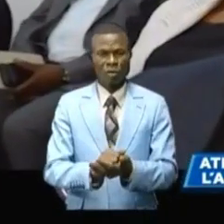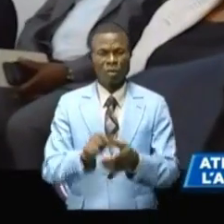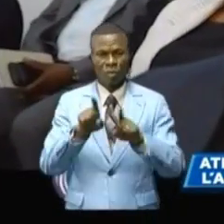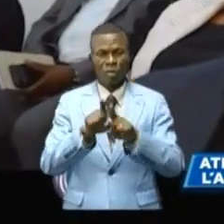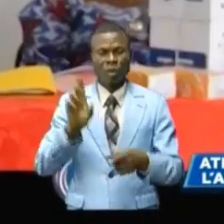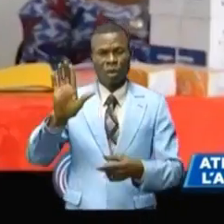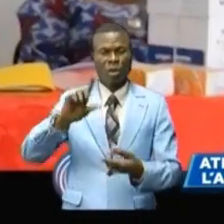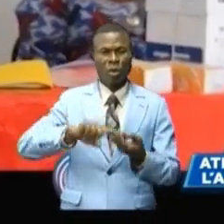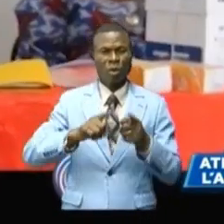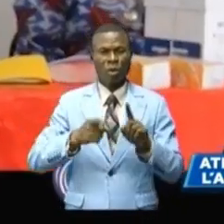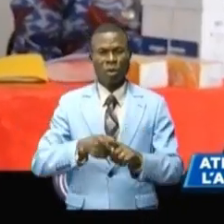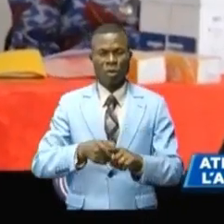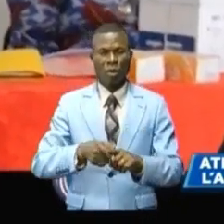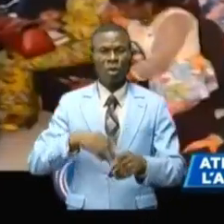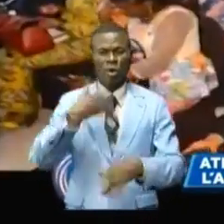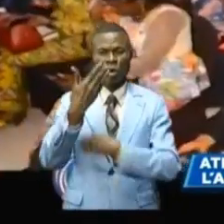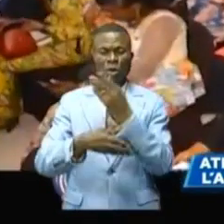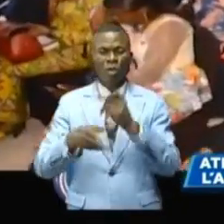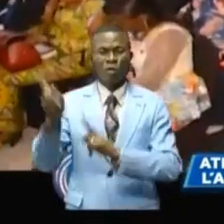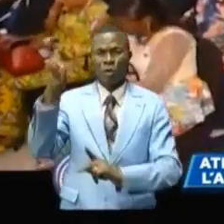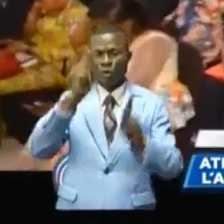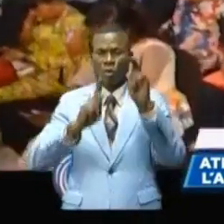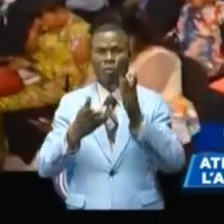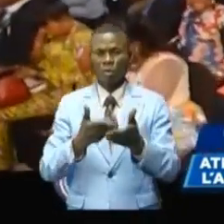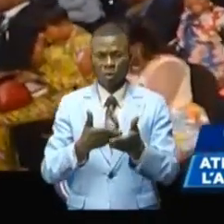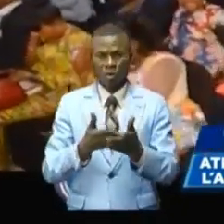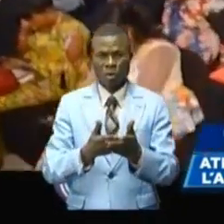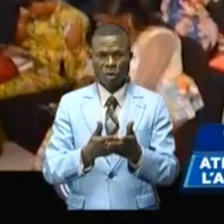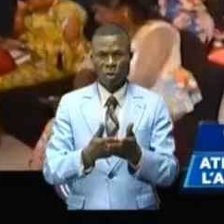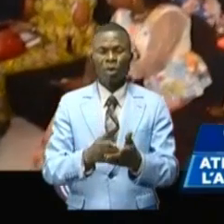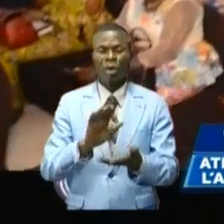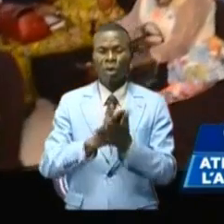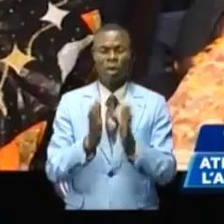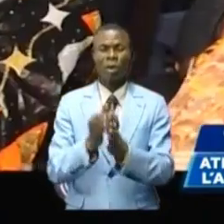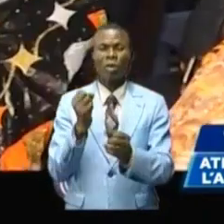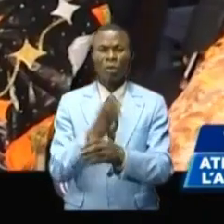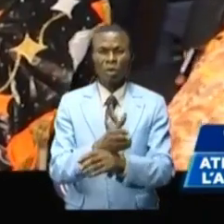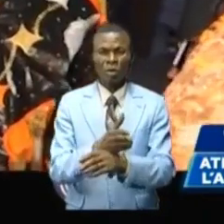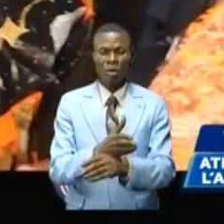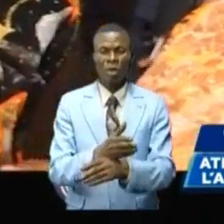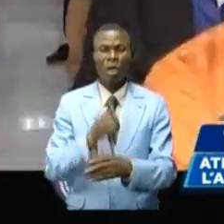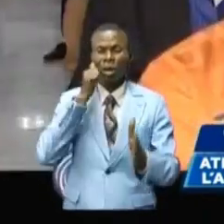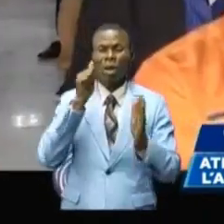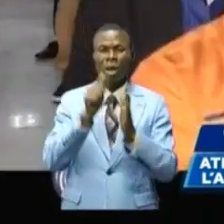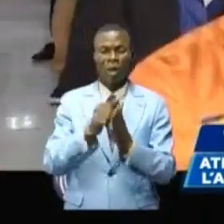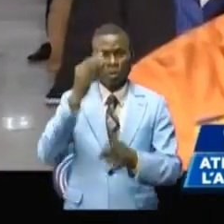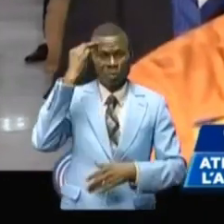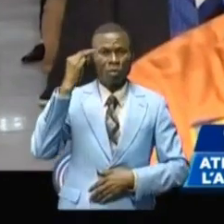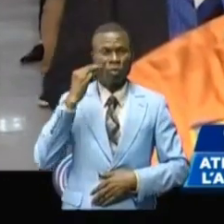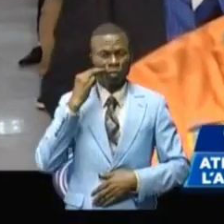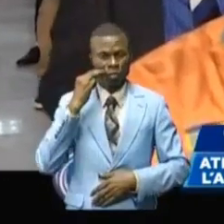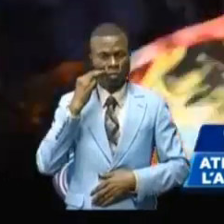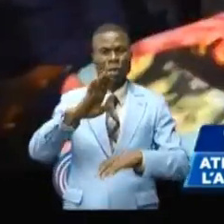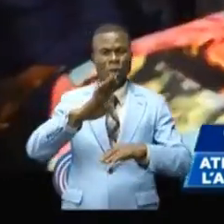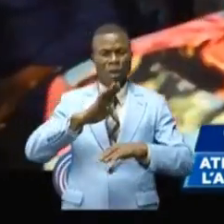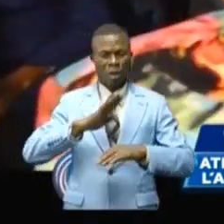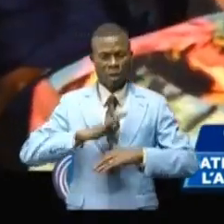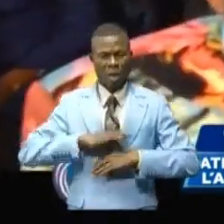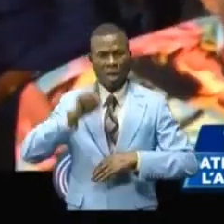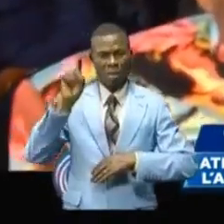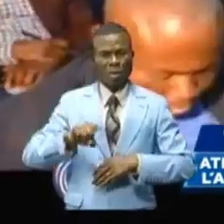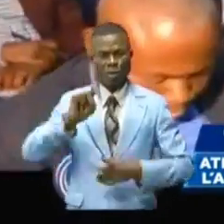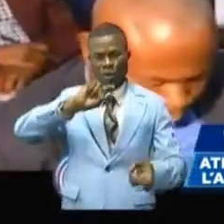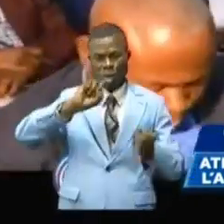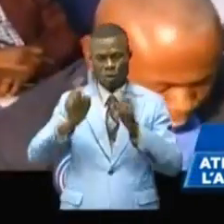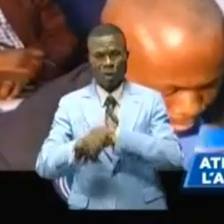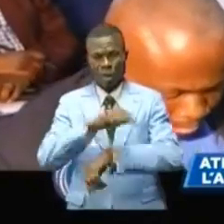son homologue de la fonction publique, Jean-Pierre Liaou, dans la concrétisation de l'arrêté ministériel répondant aux impératifs de réforme